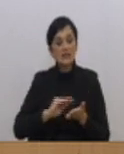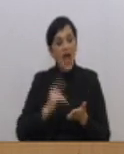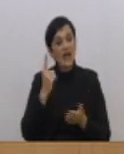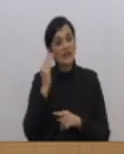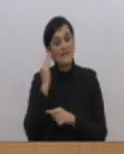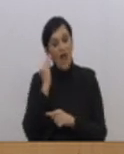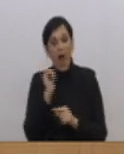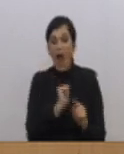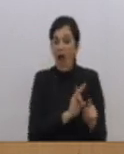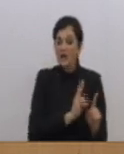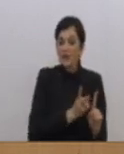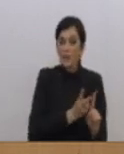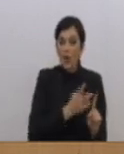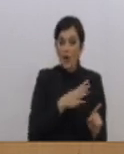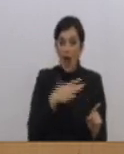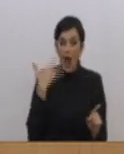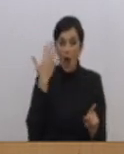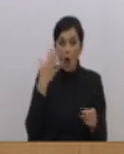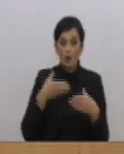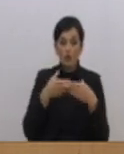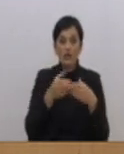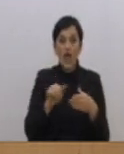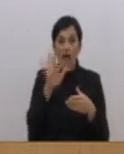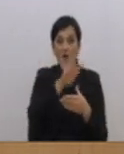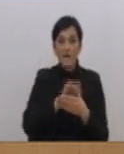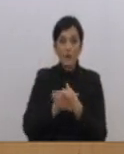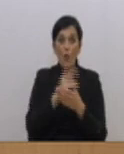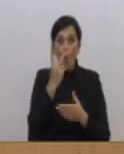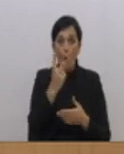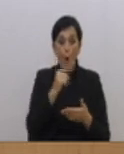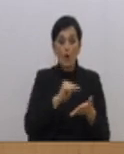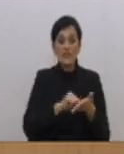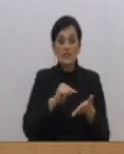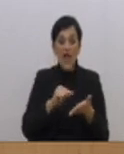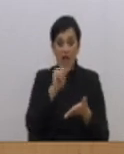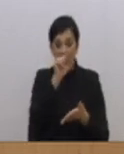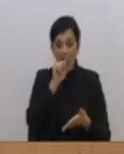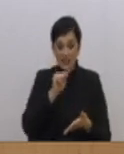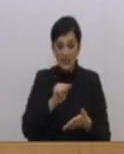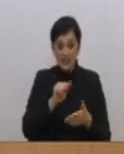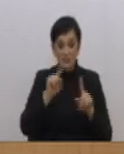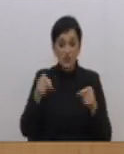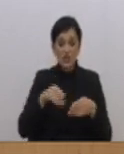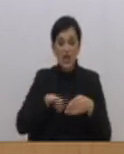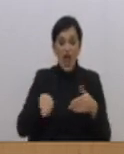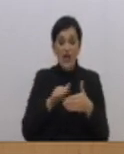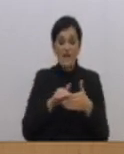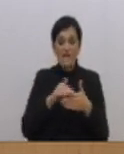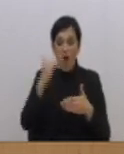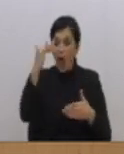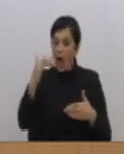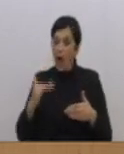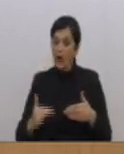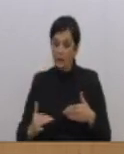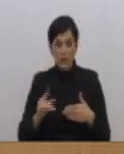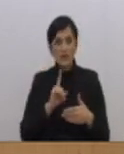მეორე, ქართული ოცნების დელეგაცია ევროსაბჭოში, ორი წერტილი და გვარები ფრჩხილების გარეშე. Არსებითად